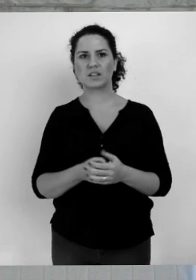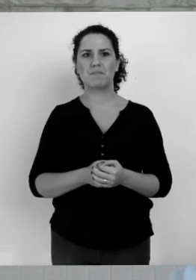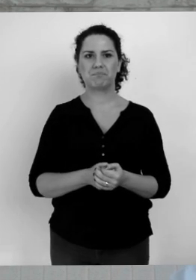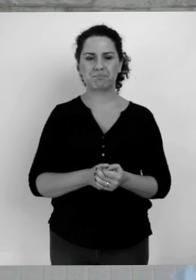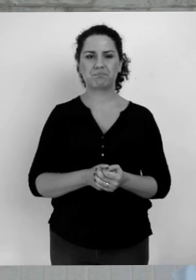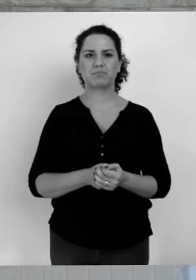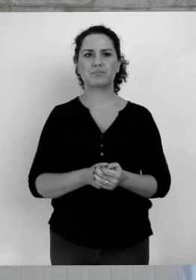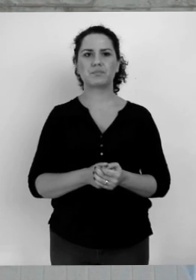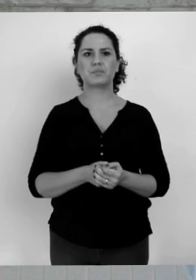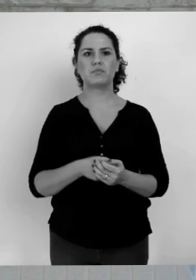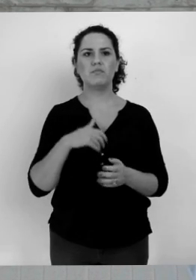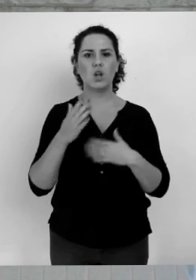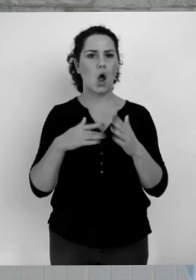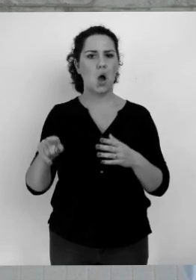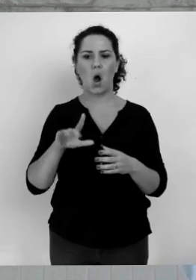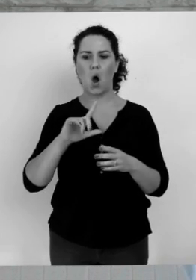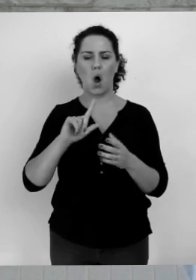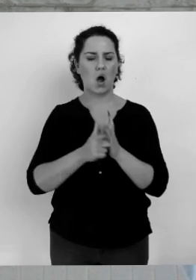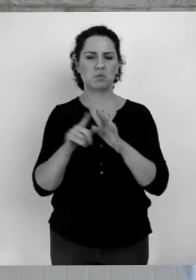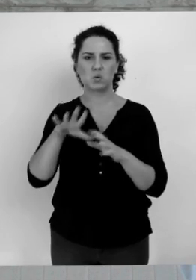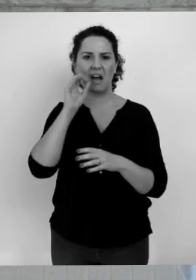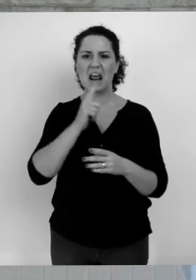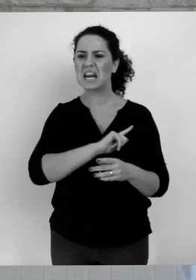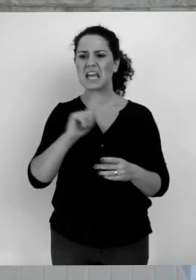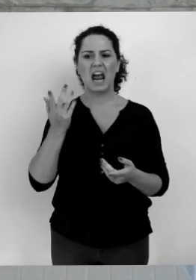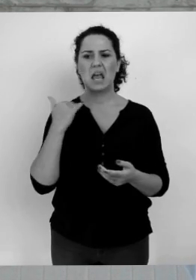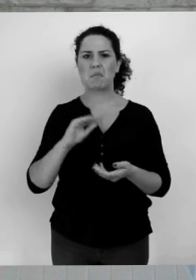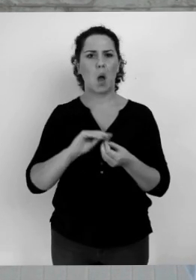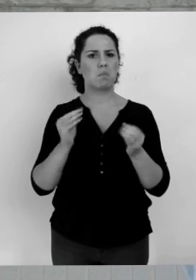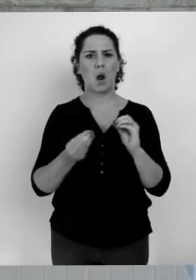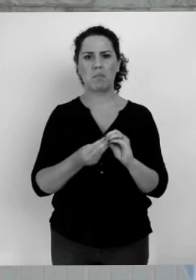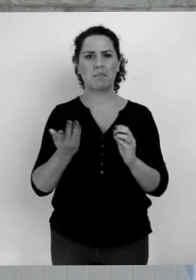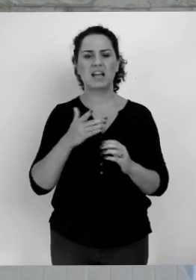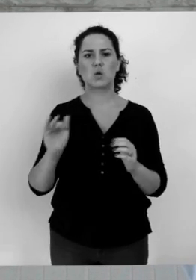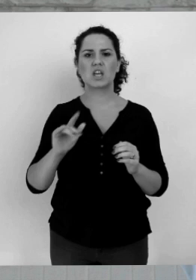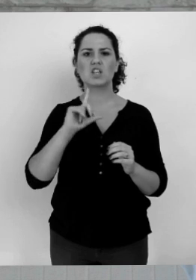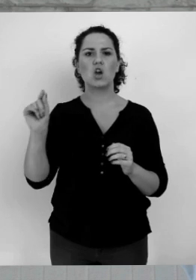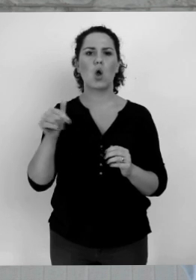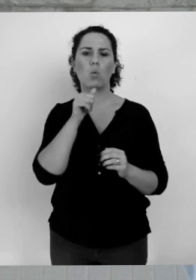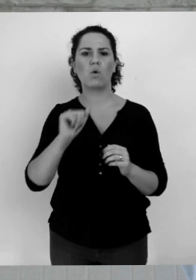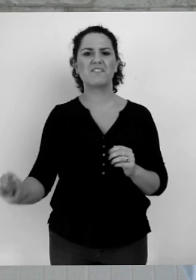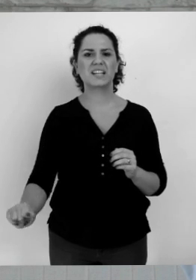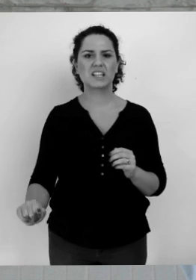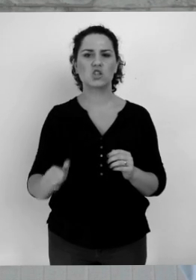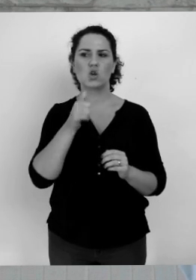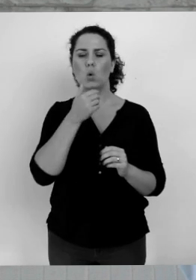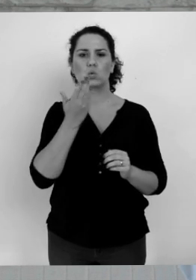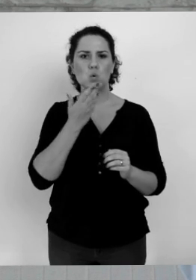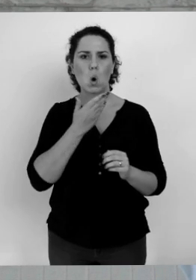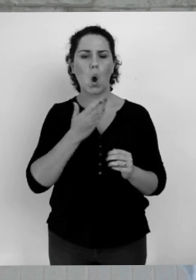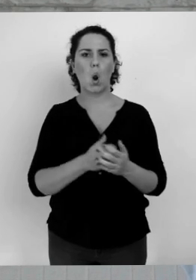jezik, malo govorila. Odmah su spati, nikada nije bilo problema. Kad su djeca išla u vrtiš i u